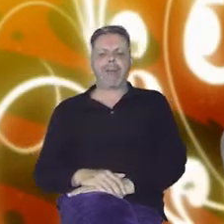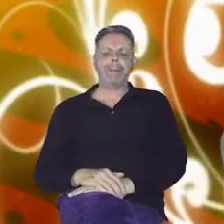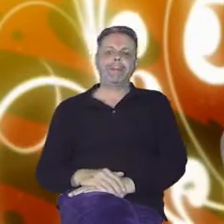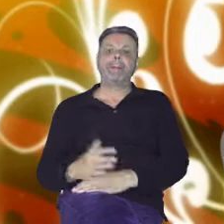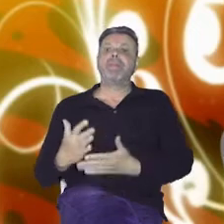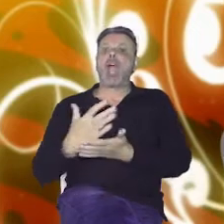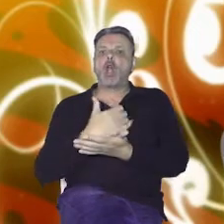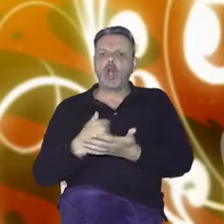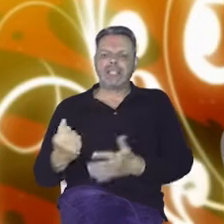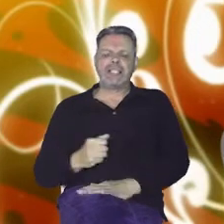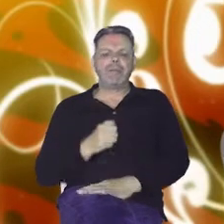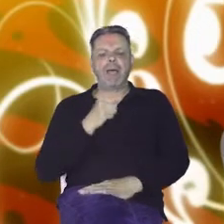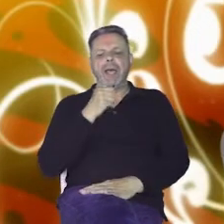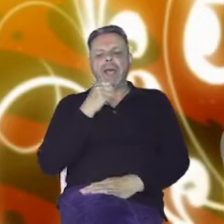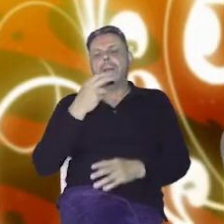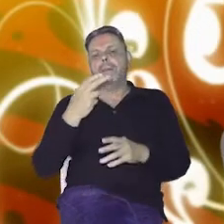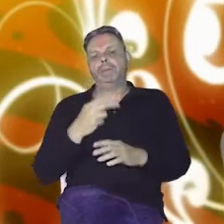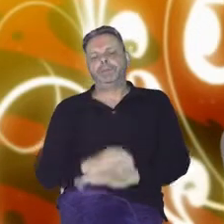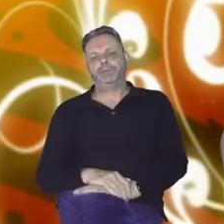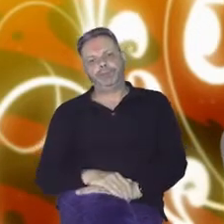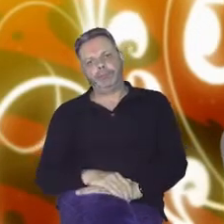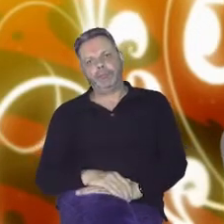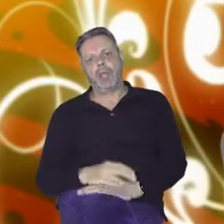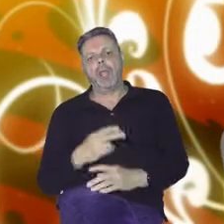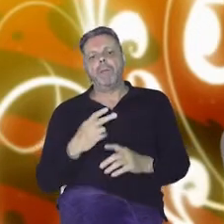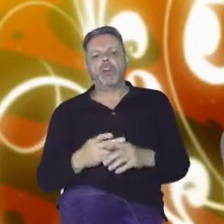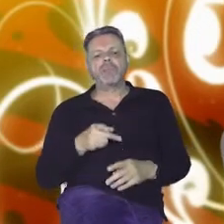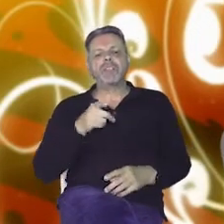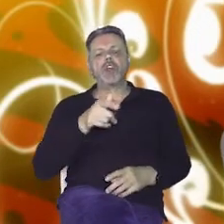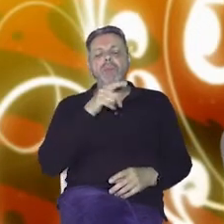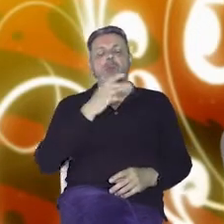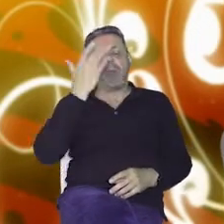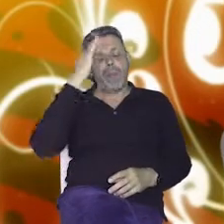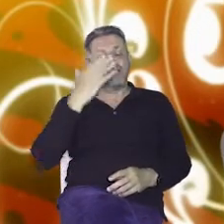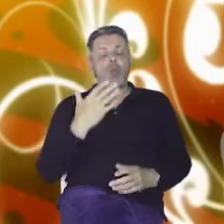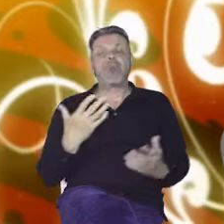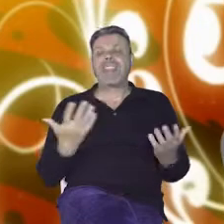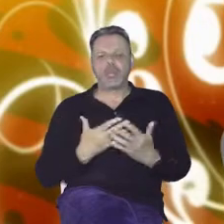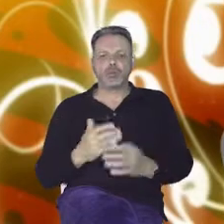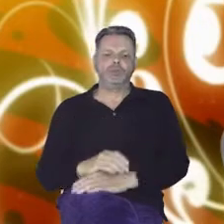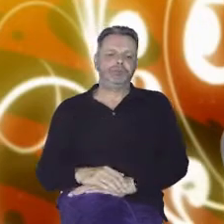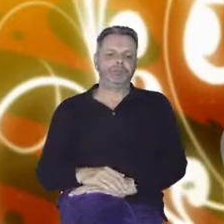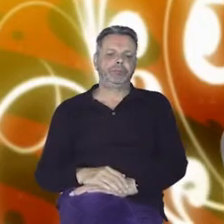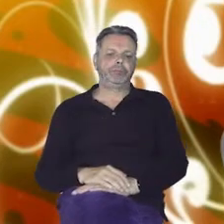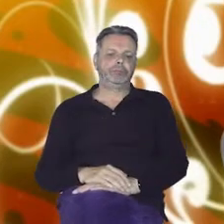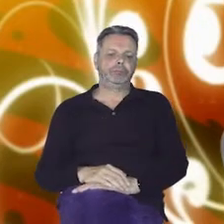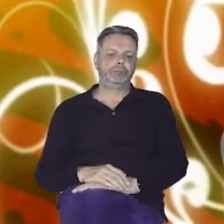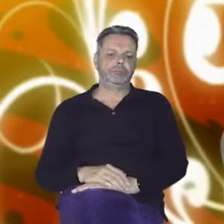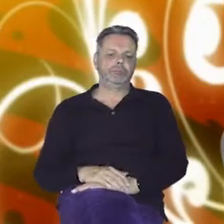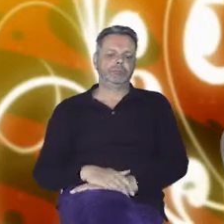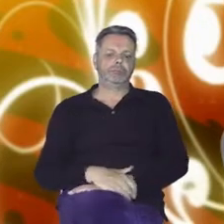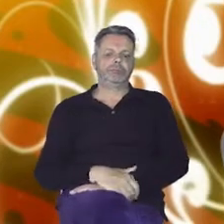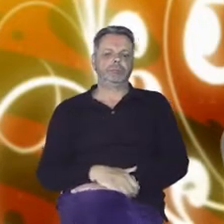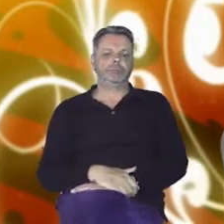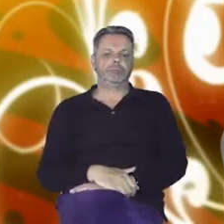korisnicima, i sa bolesnima, i sa onima koji ne znaju gdje su, ni tko su, ni što su, ni gdje mu kćer, mada ga